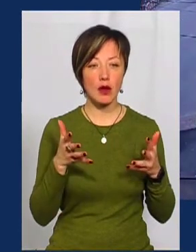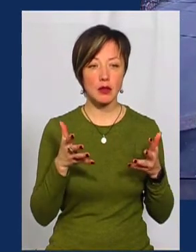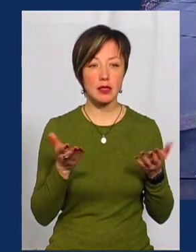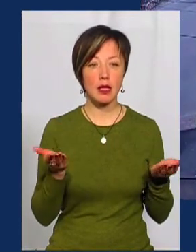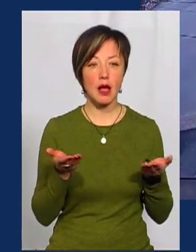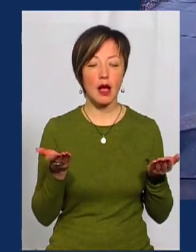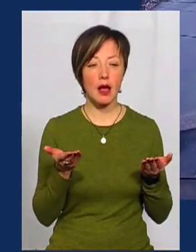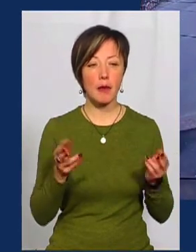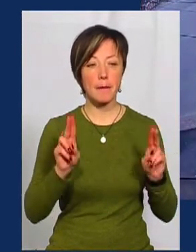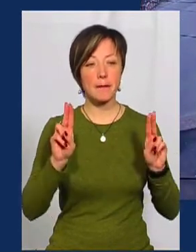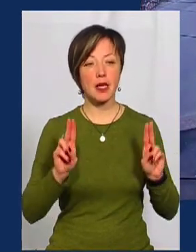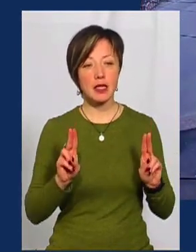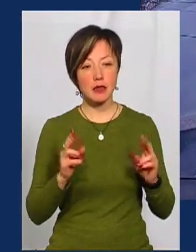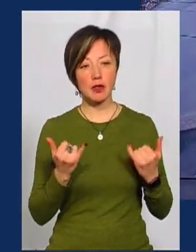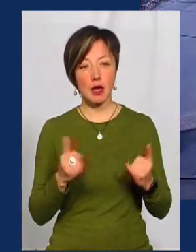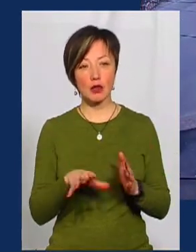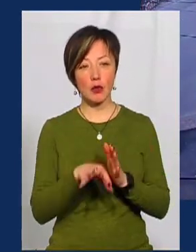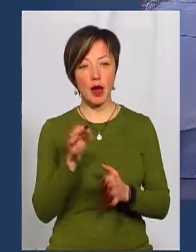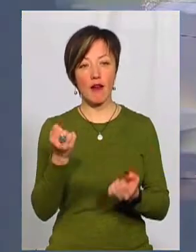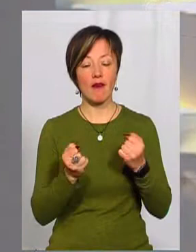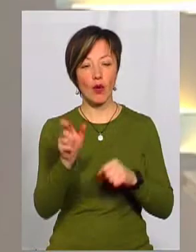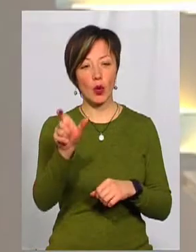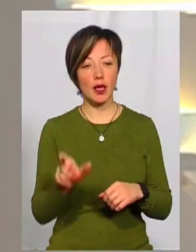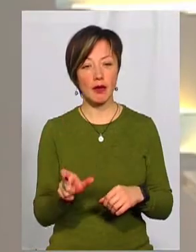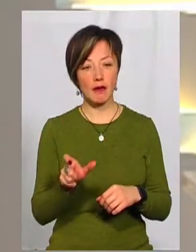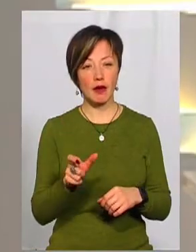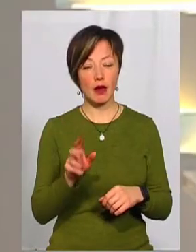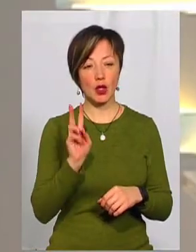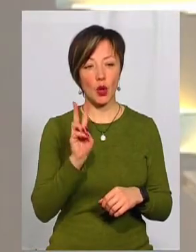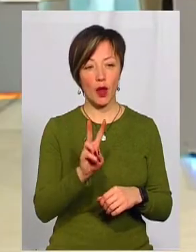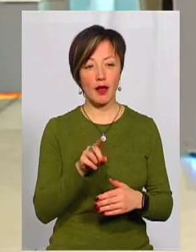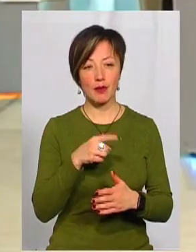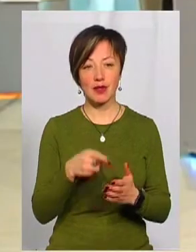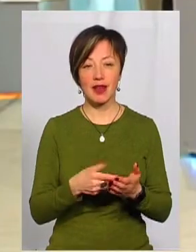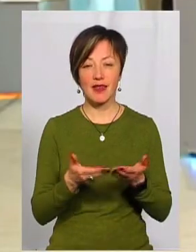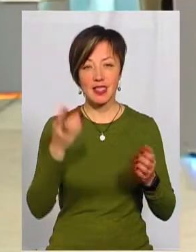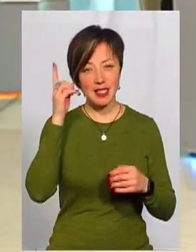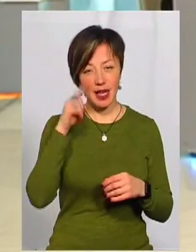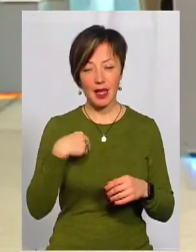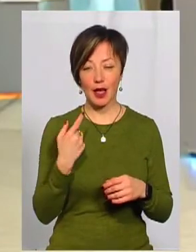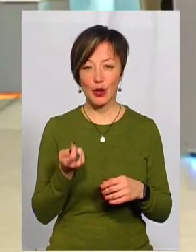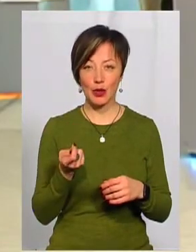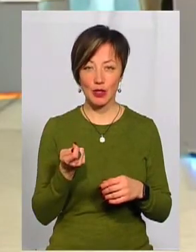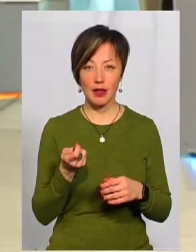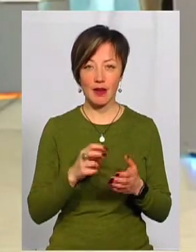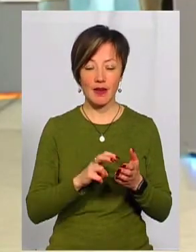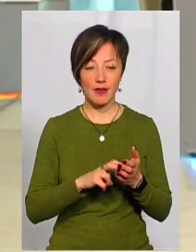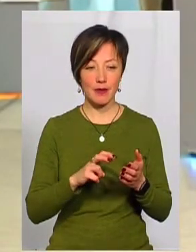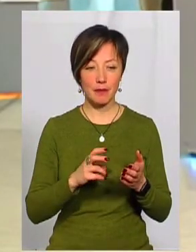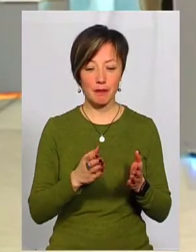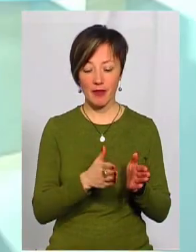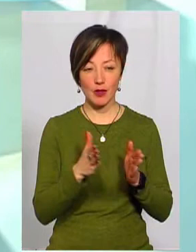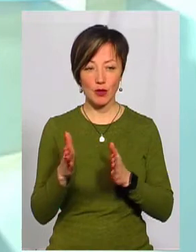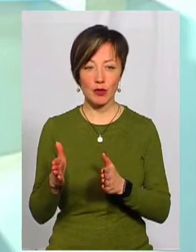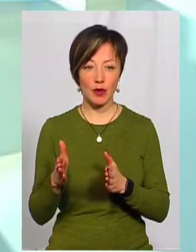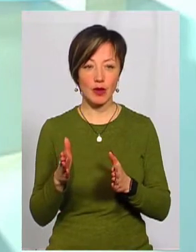за яким принципом зараз обираєте водіїв тролейбусів? Ви знаєте, я трошечки відступлю, напевно, то був